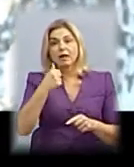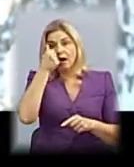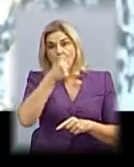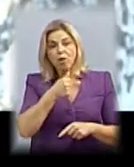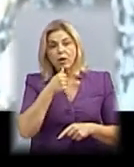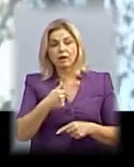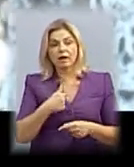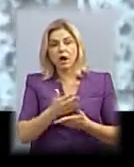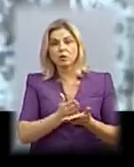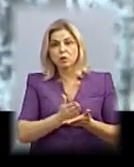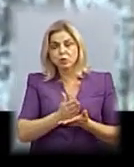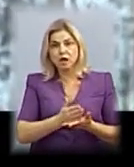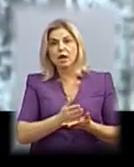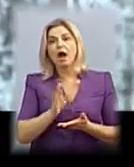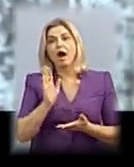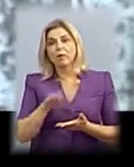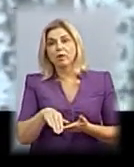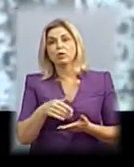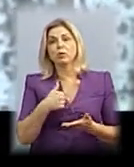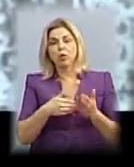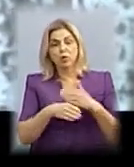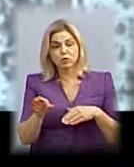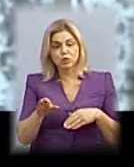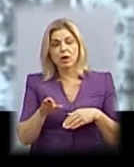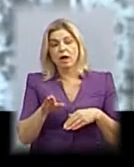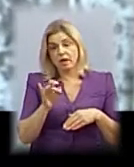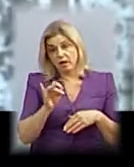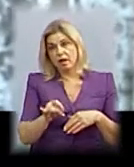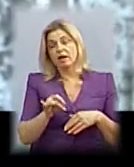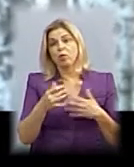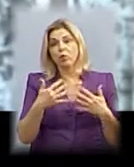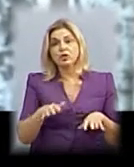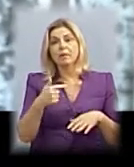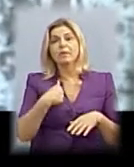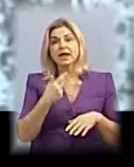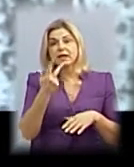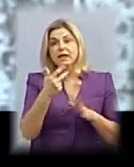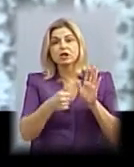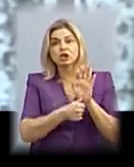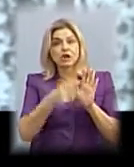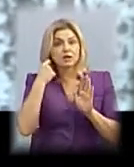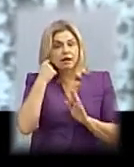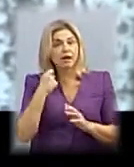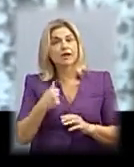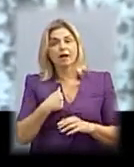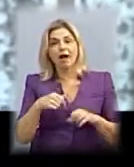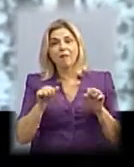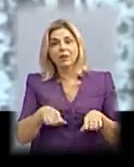срочкою, потім пішов на срочника, це ще дуже давно це було. Мені вже 36 років, і можна